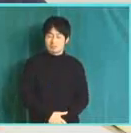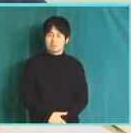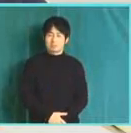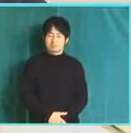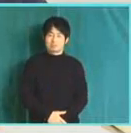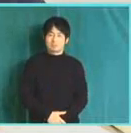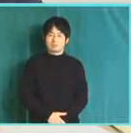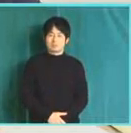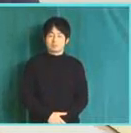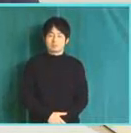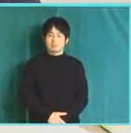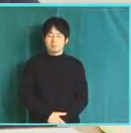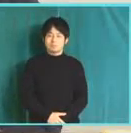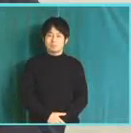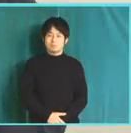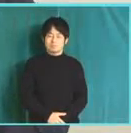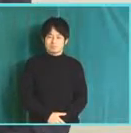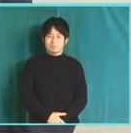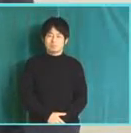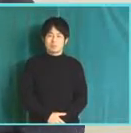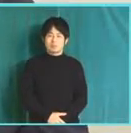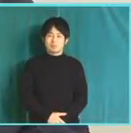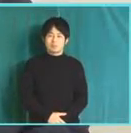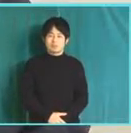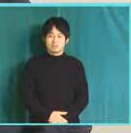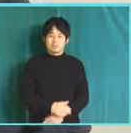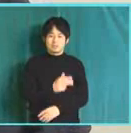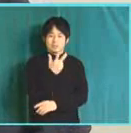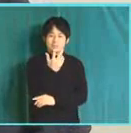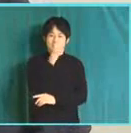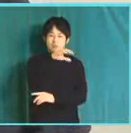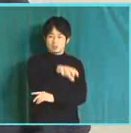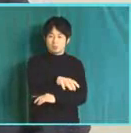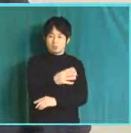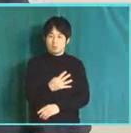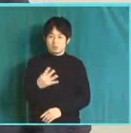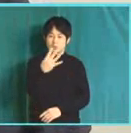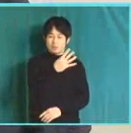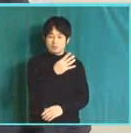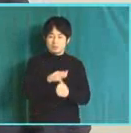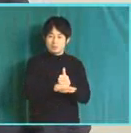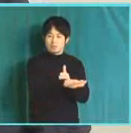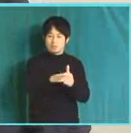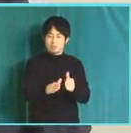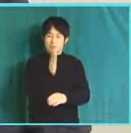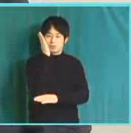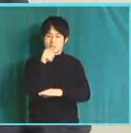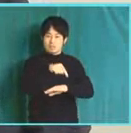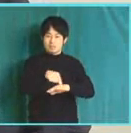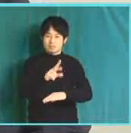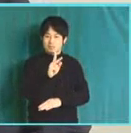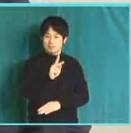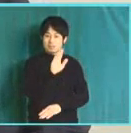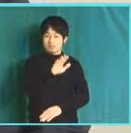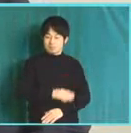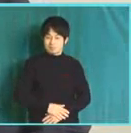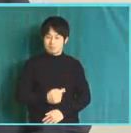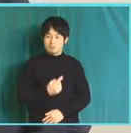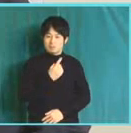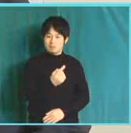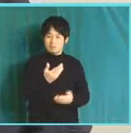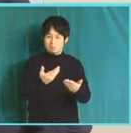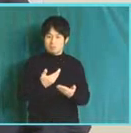どうしたらいいんでしょうか。は い、そういう方のために、市役所、4階に、環境政策課と、あ